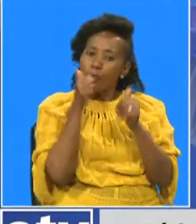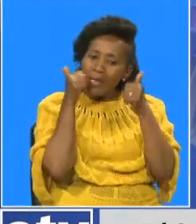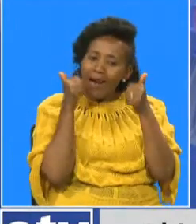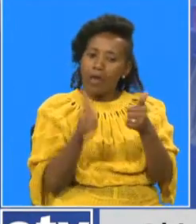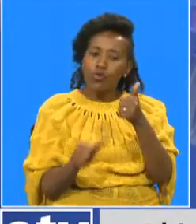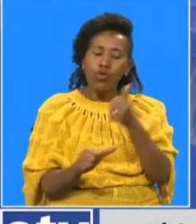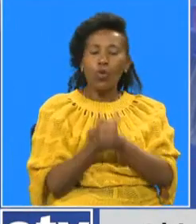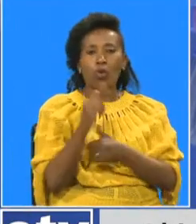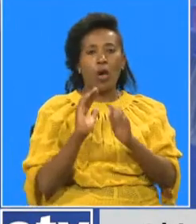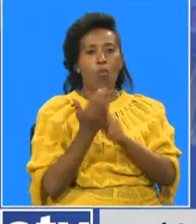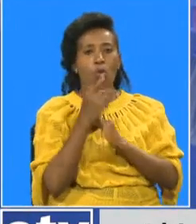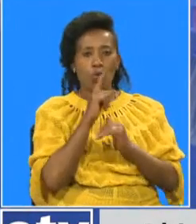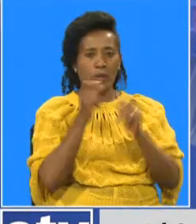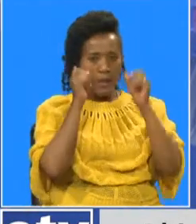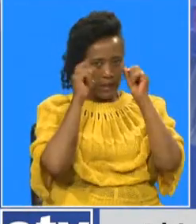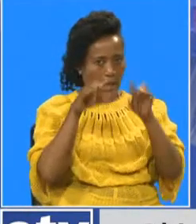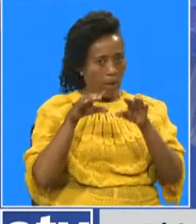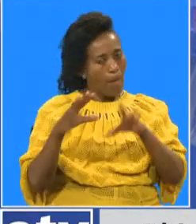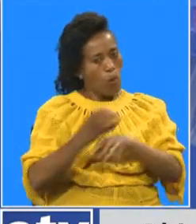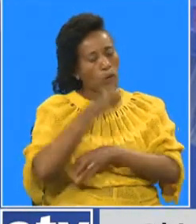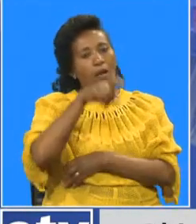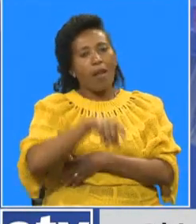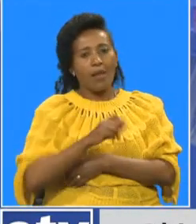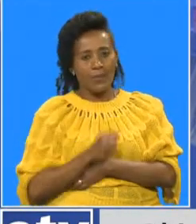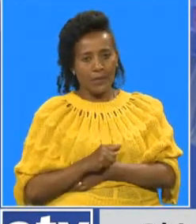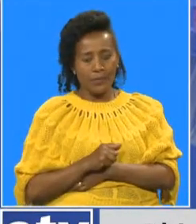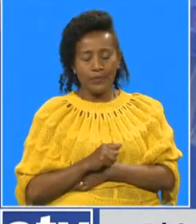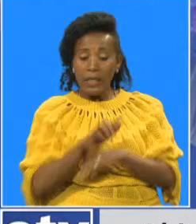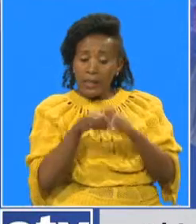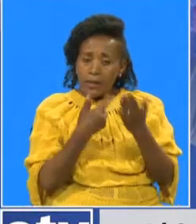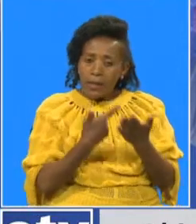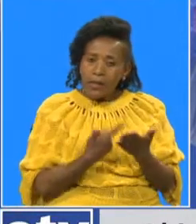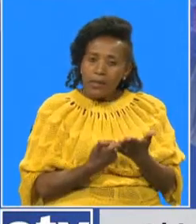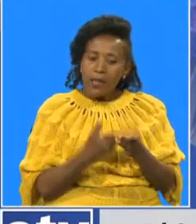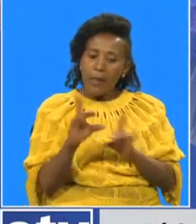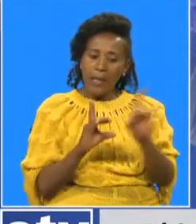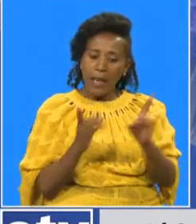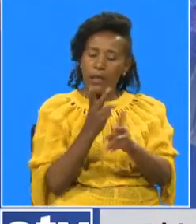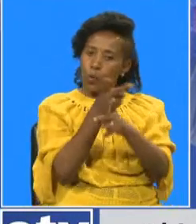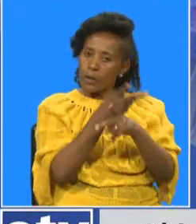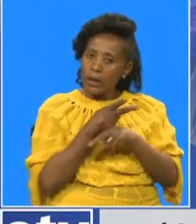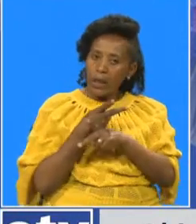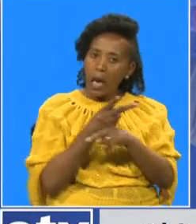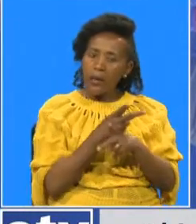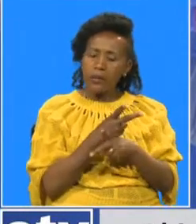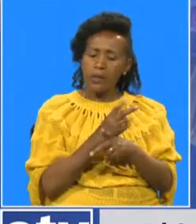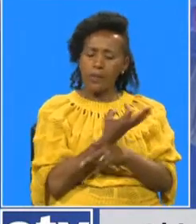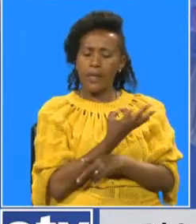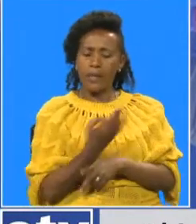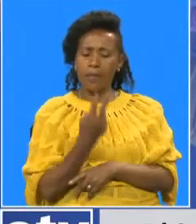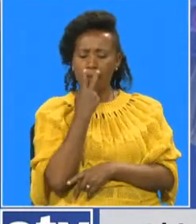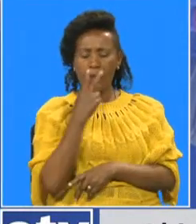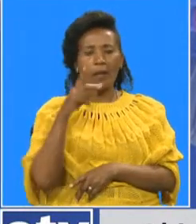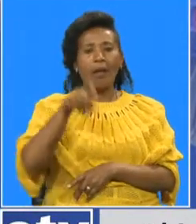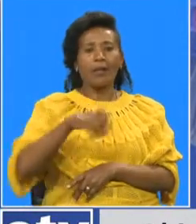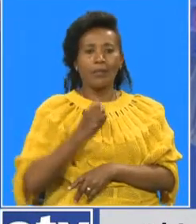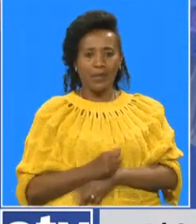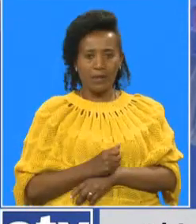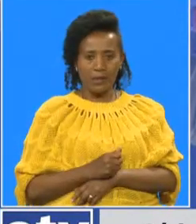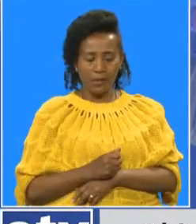ራሱ እየጎዳ መሆኑን ግንዛቤ መውሰድ አለበት። ስለዚህ የምናደርጋቸው ጥንቃቄዎች ሲሪየስሊ ነው መወሰድ